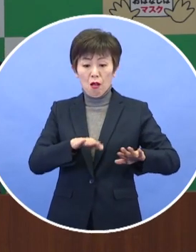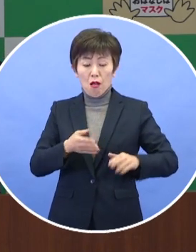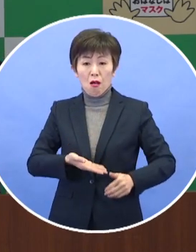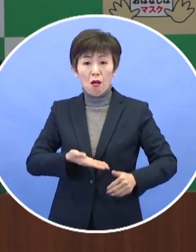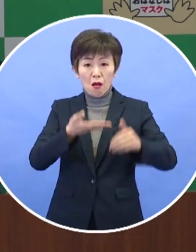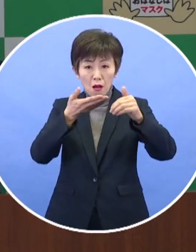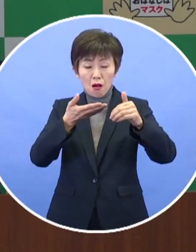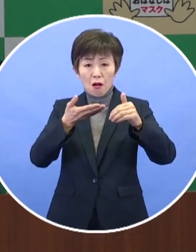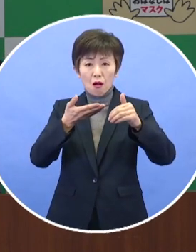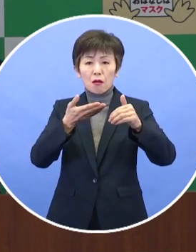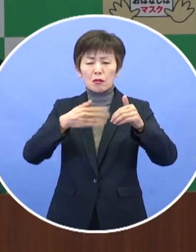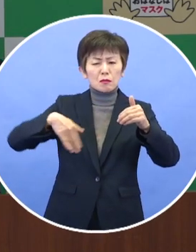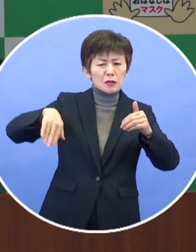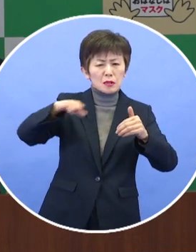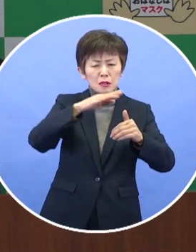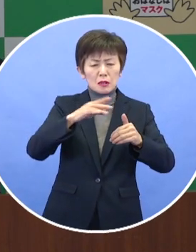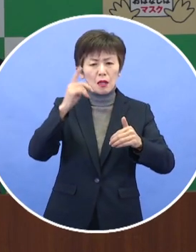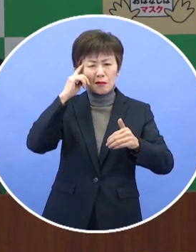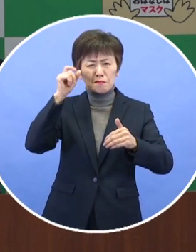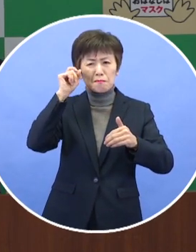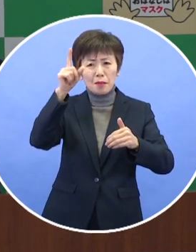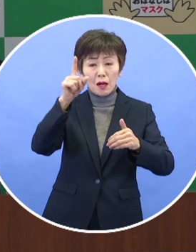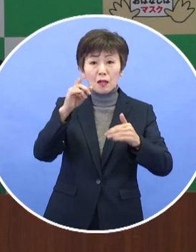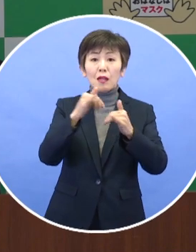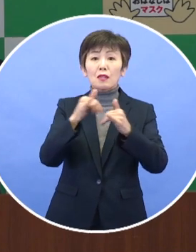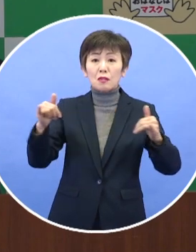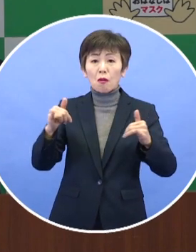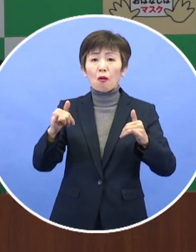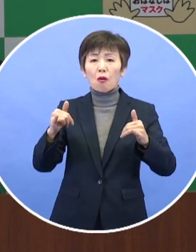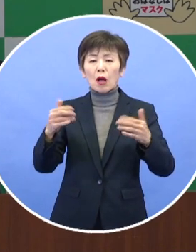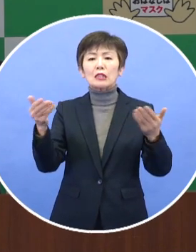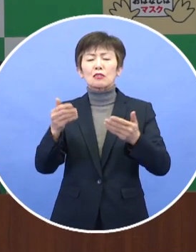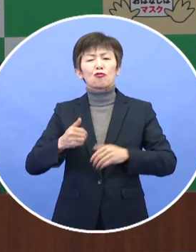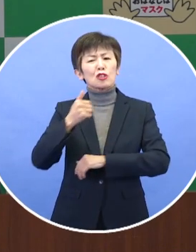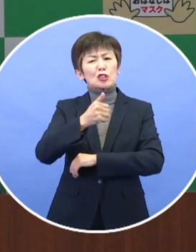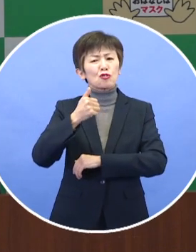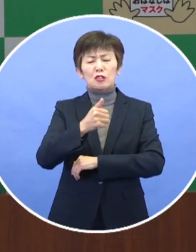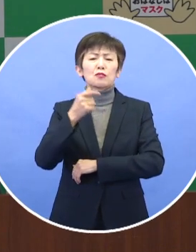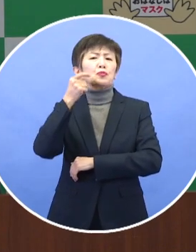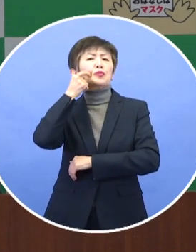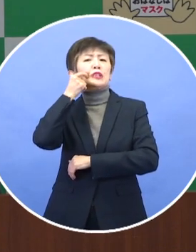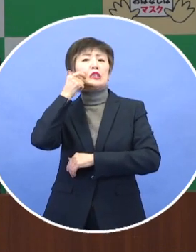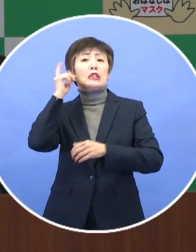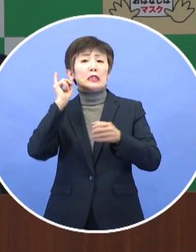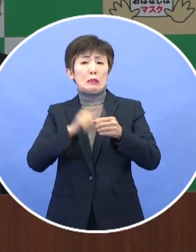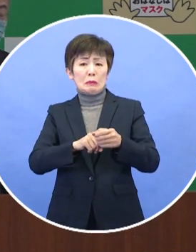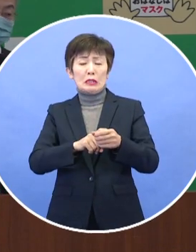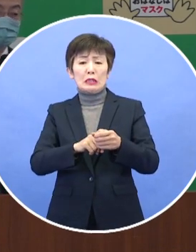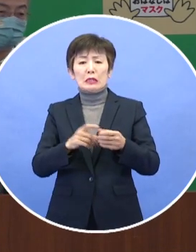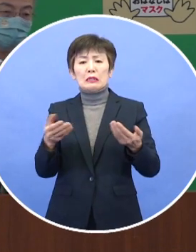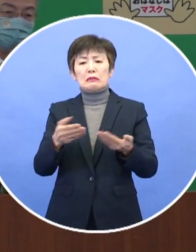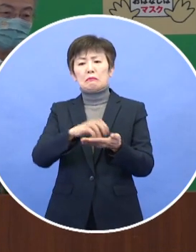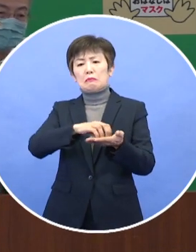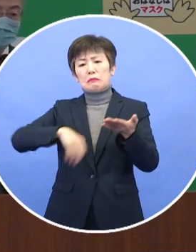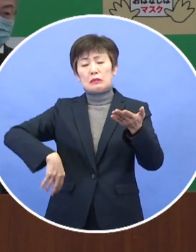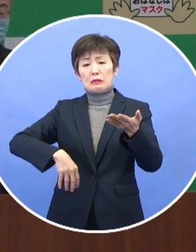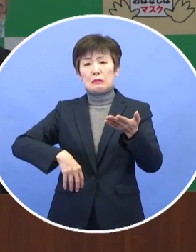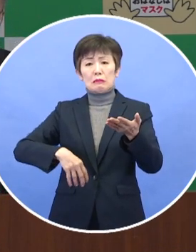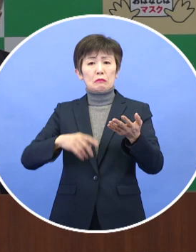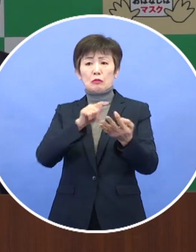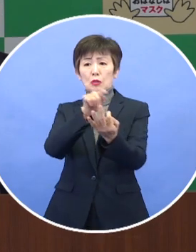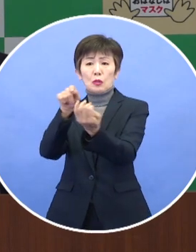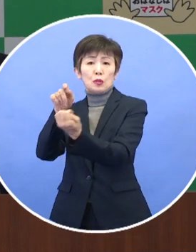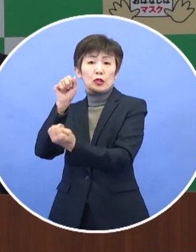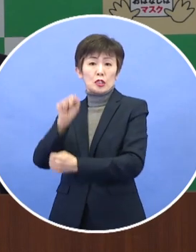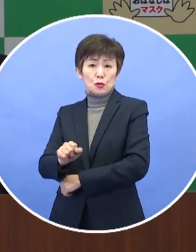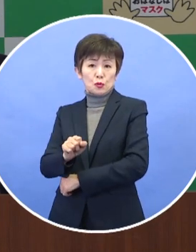うしても県庁出てこれないということで辞めていきます。大変惜しい、これは民間企業も今増やしていると思いますけれども、